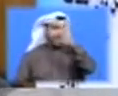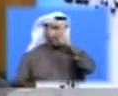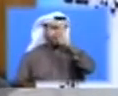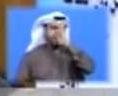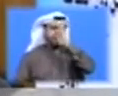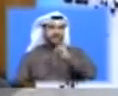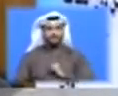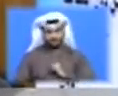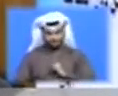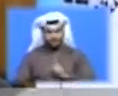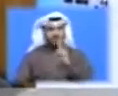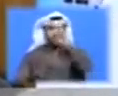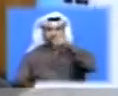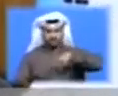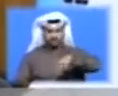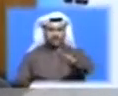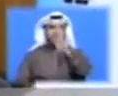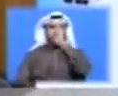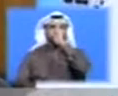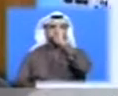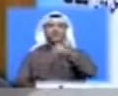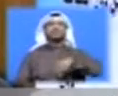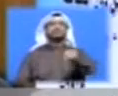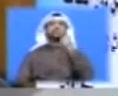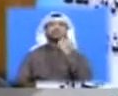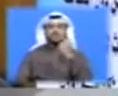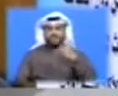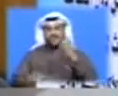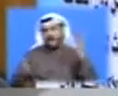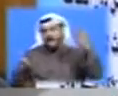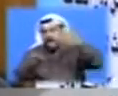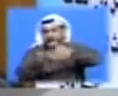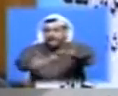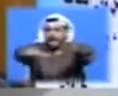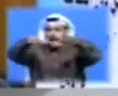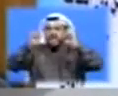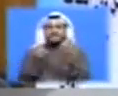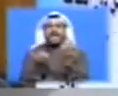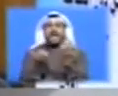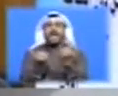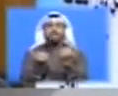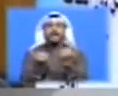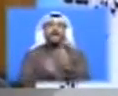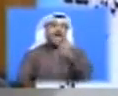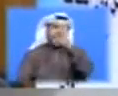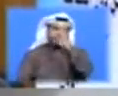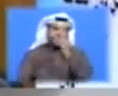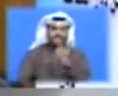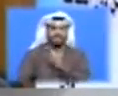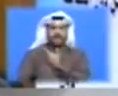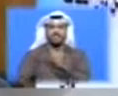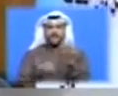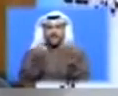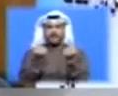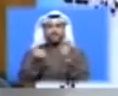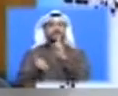القادم، أي يوم الاثنين القادم العاشر من فبراير إلى يوم الأربعاء 13 من شهر فبراير تحت